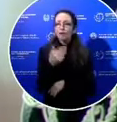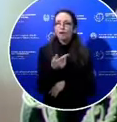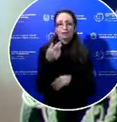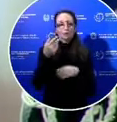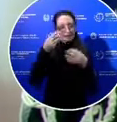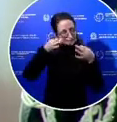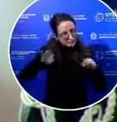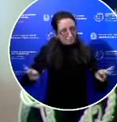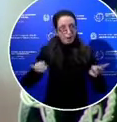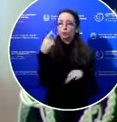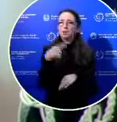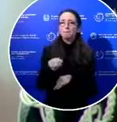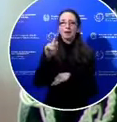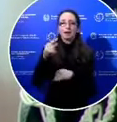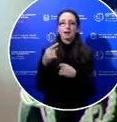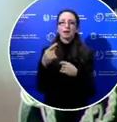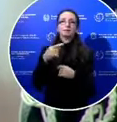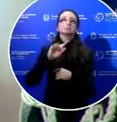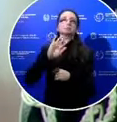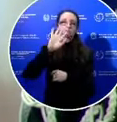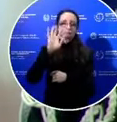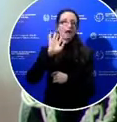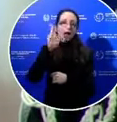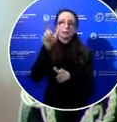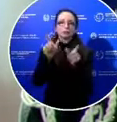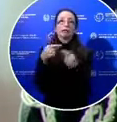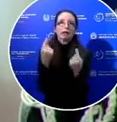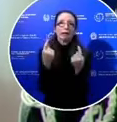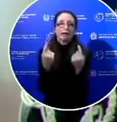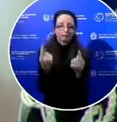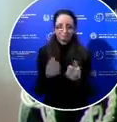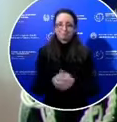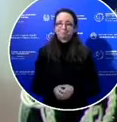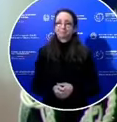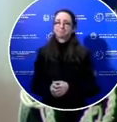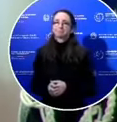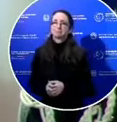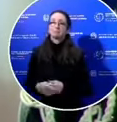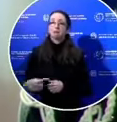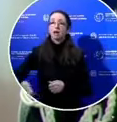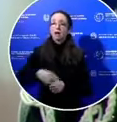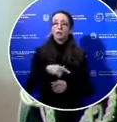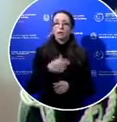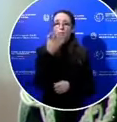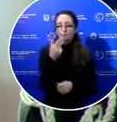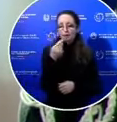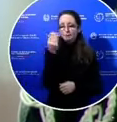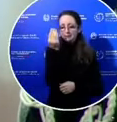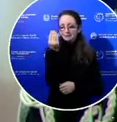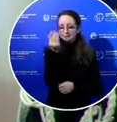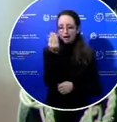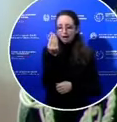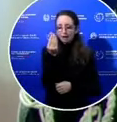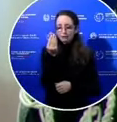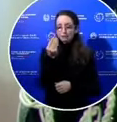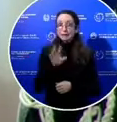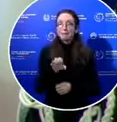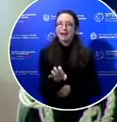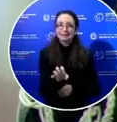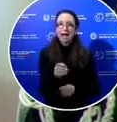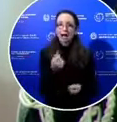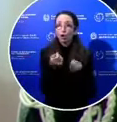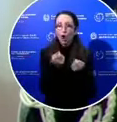aspettative altrui. Quando si parla di ripresa, dal mio punto di vista non si può parlare solo di ripresa economica, bisogna anche guardare alla persona.